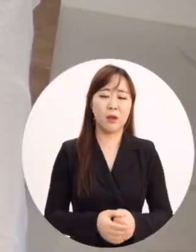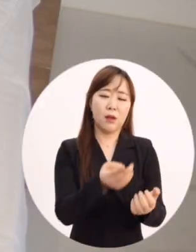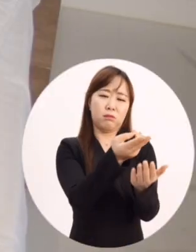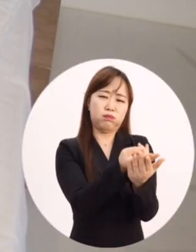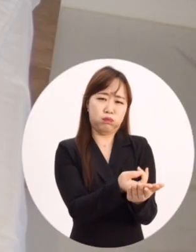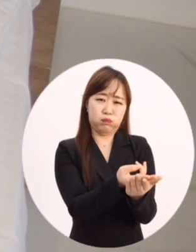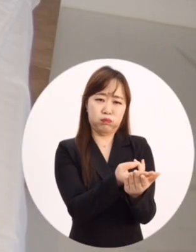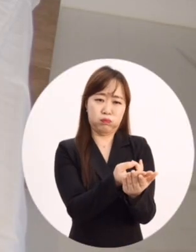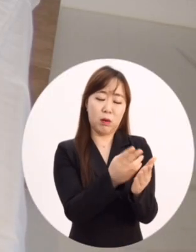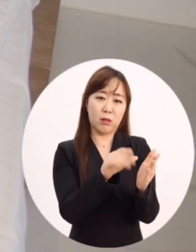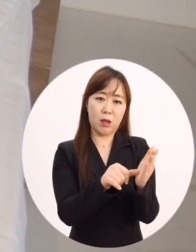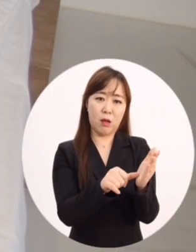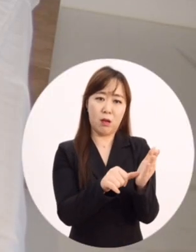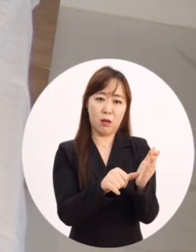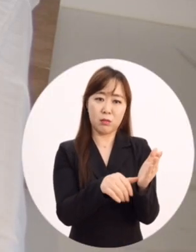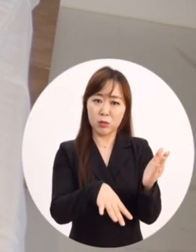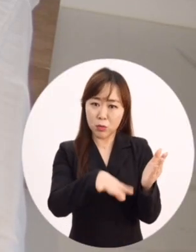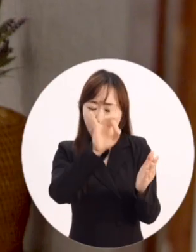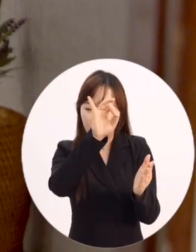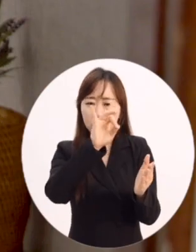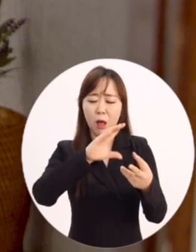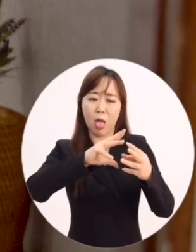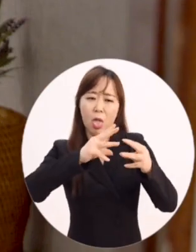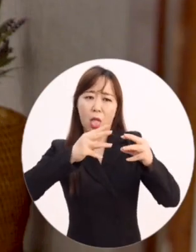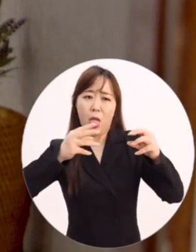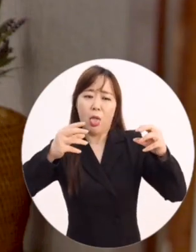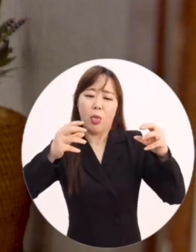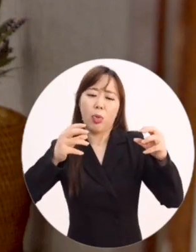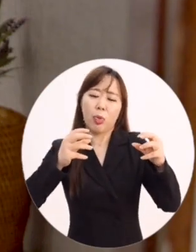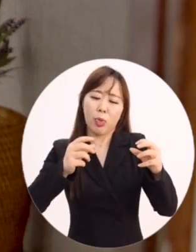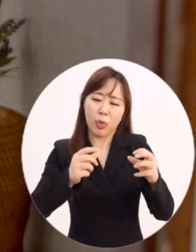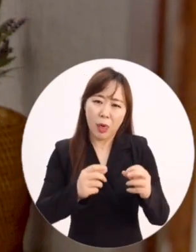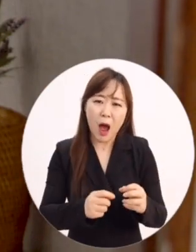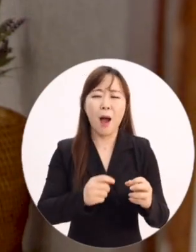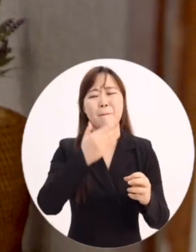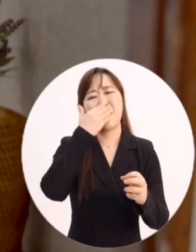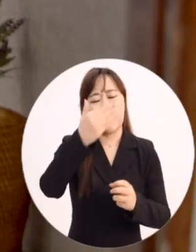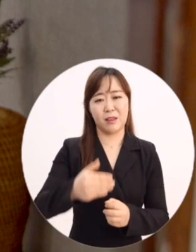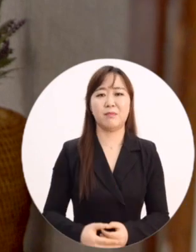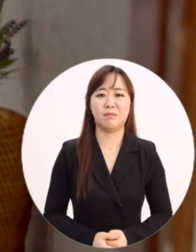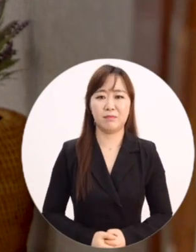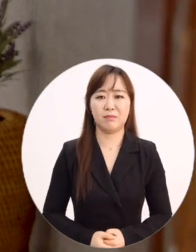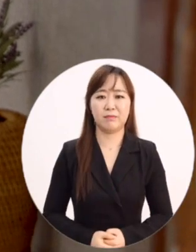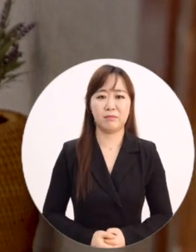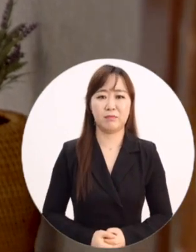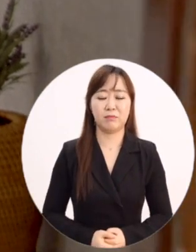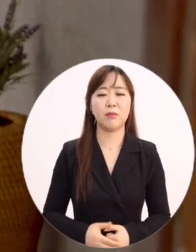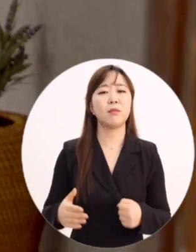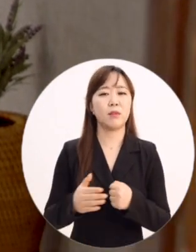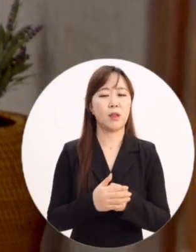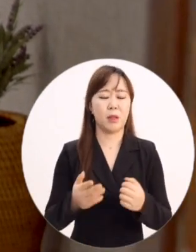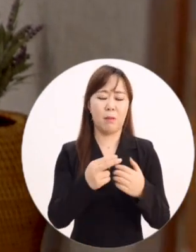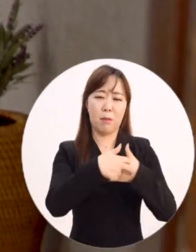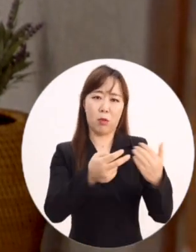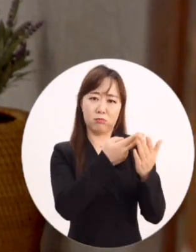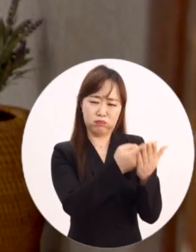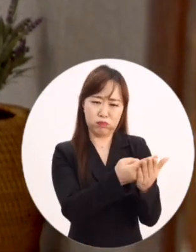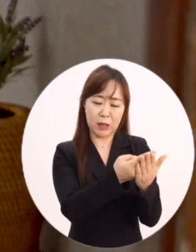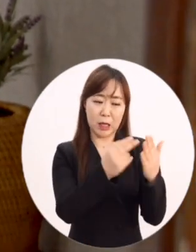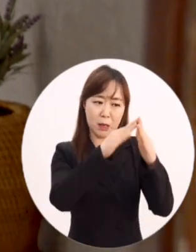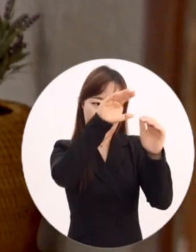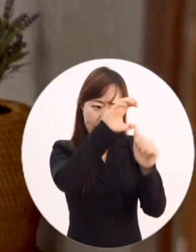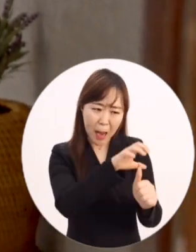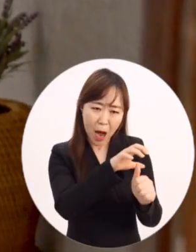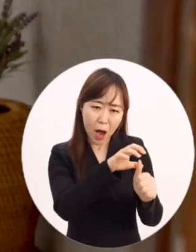안정을 했을 때 초기에 특히 근력이 급격히 감소하는 것을 볼 수 있는데요. 그래서 입원이나 격리